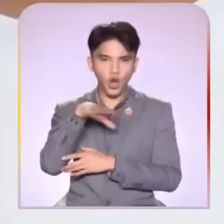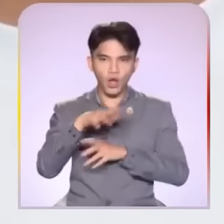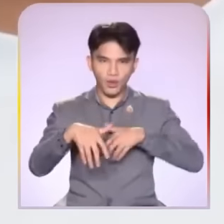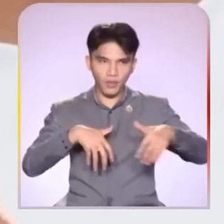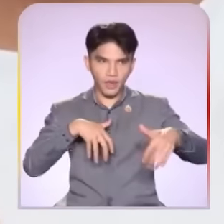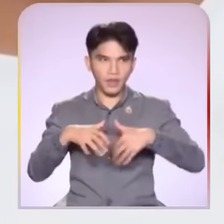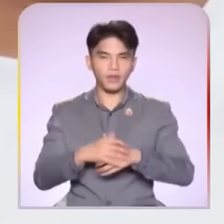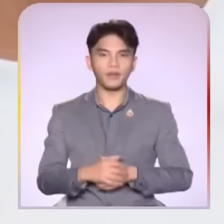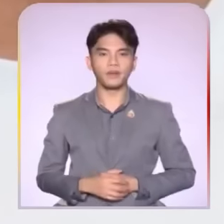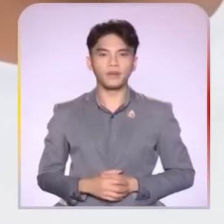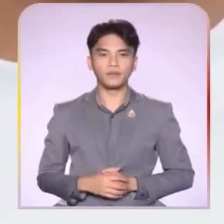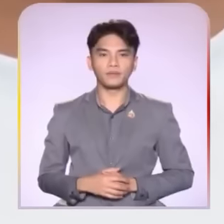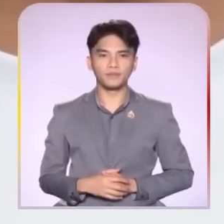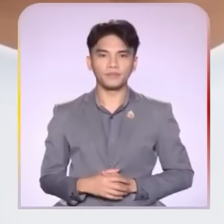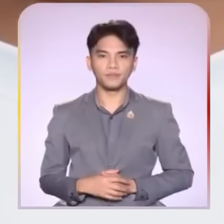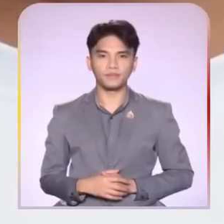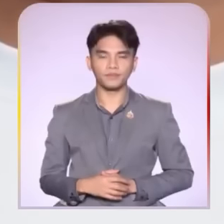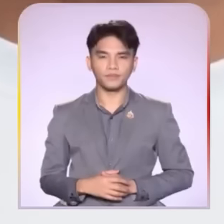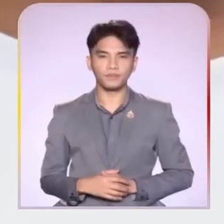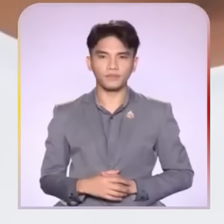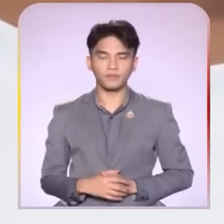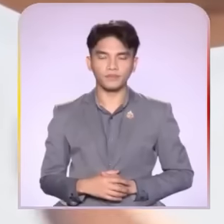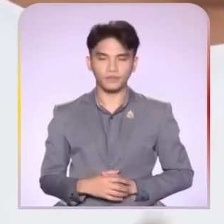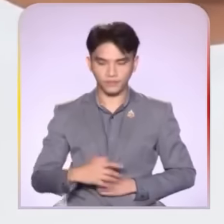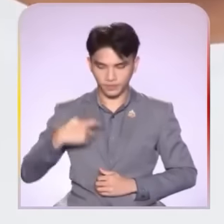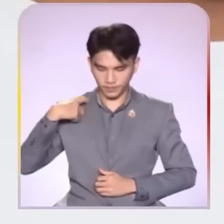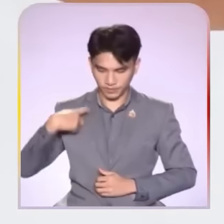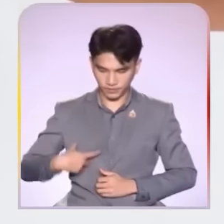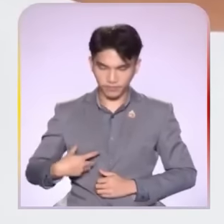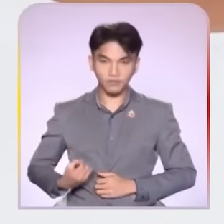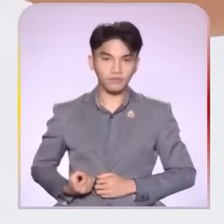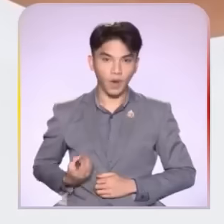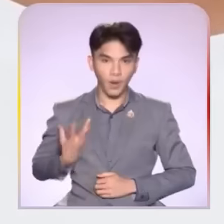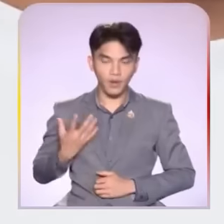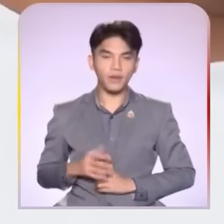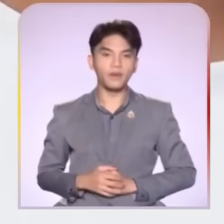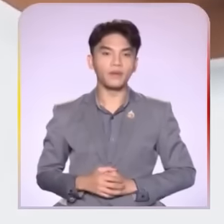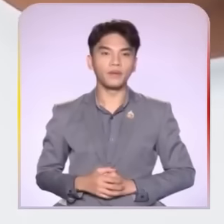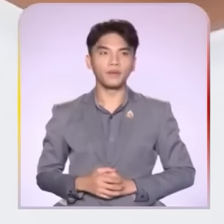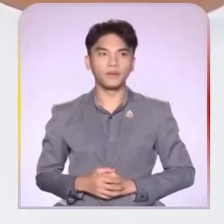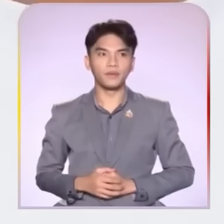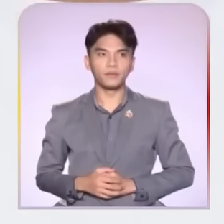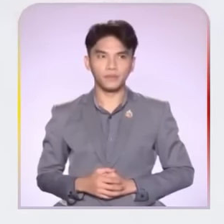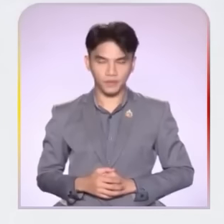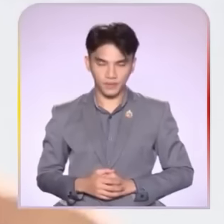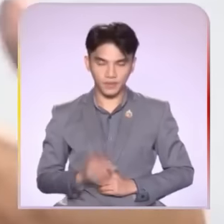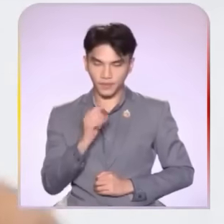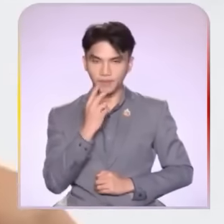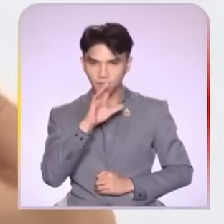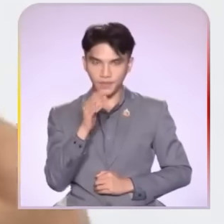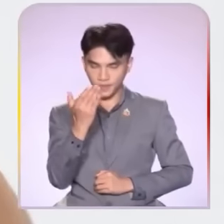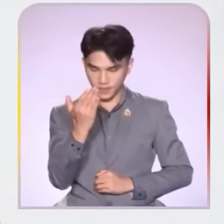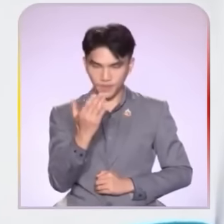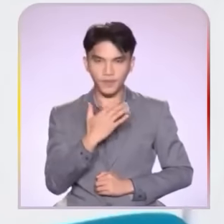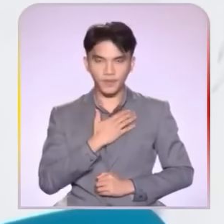น นี่นะฮะคุณผู้ชมครับแหมทนายตั้มถือภาพอย่างนี้เลยนะฮะต้องอัปเดตกันนิดนึงคุณ